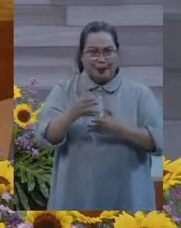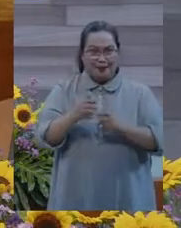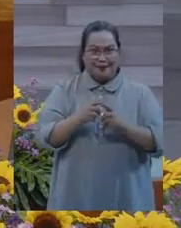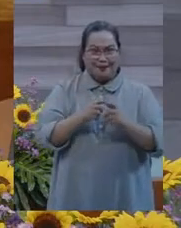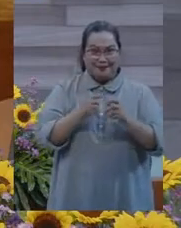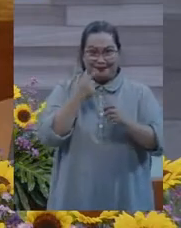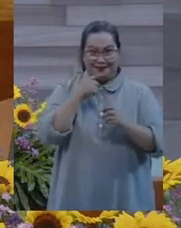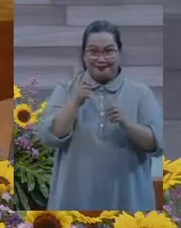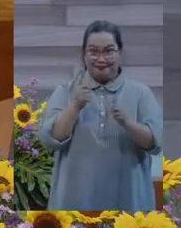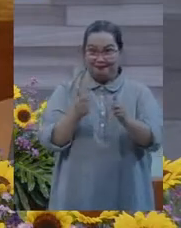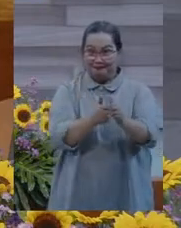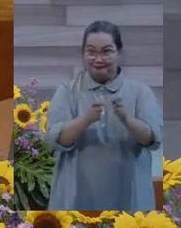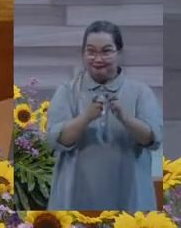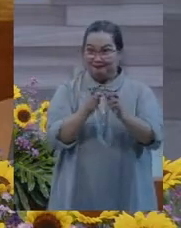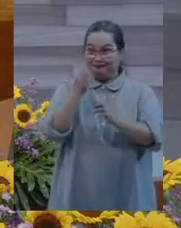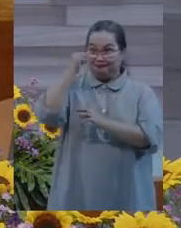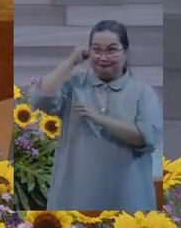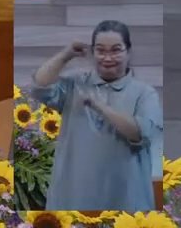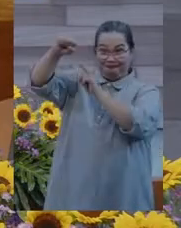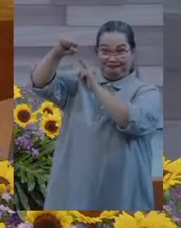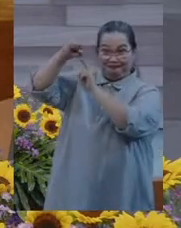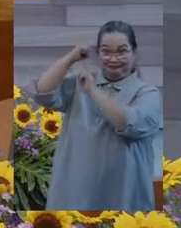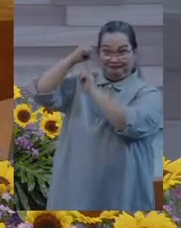Itong pattern ng rebellion na ito,